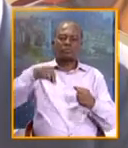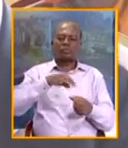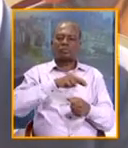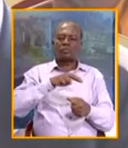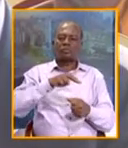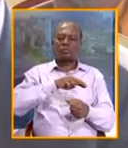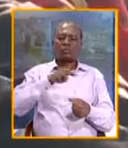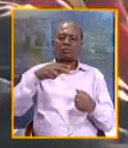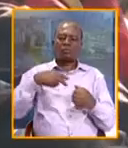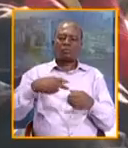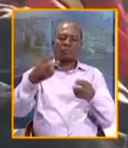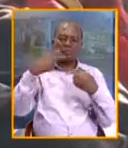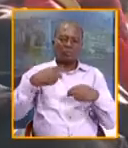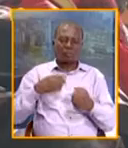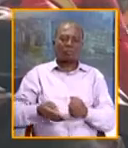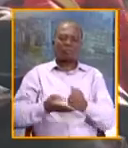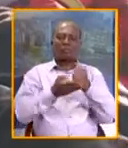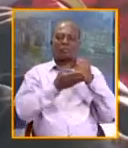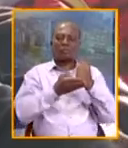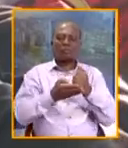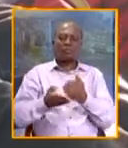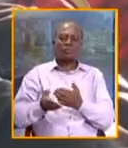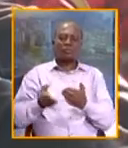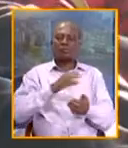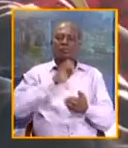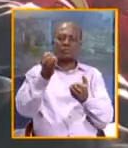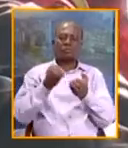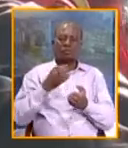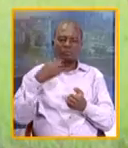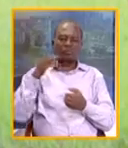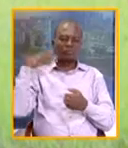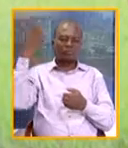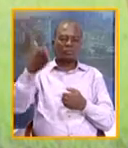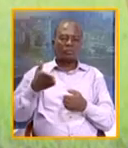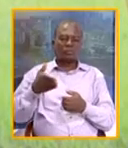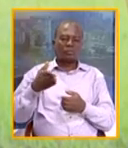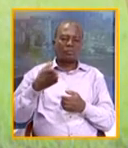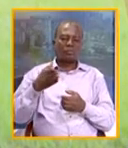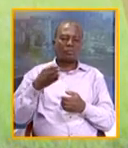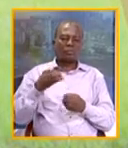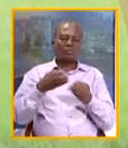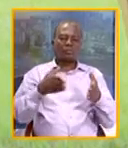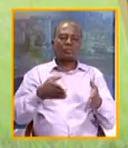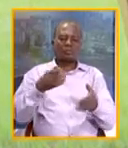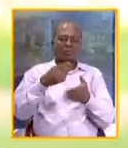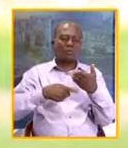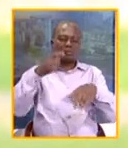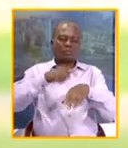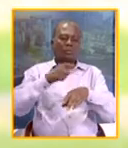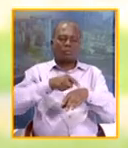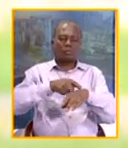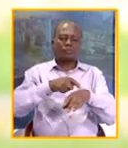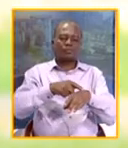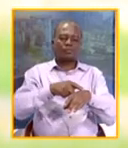venez de me porter et je vous demanderai de les laisser quelques temps